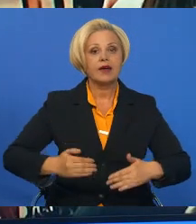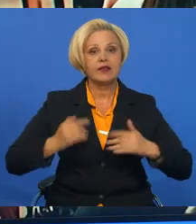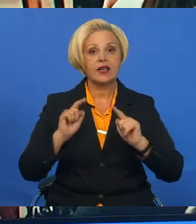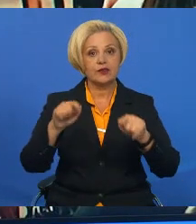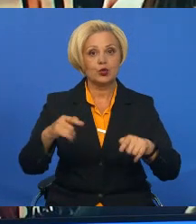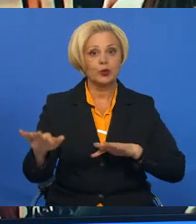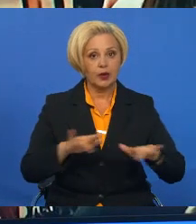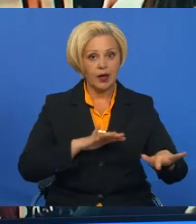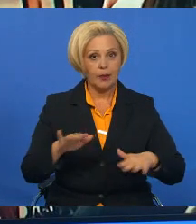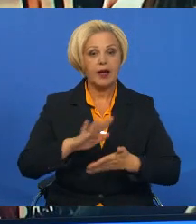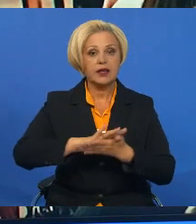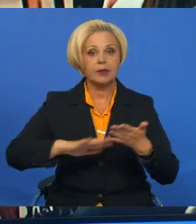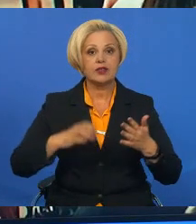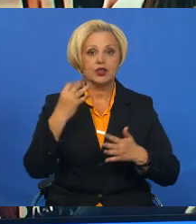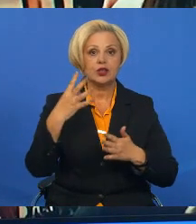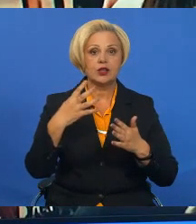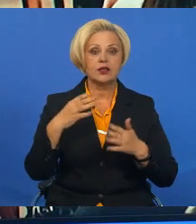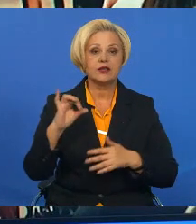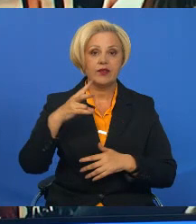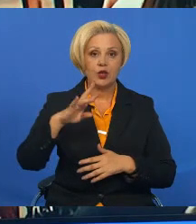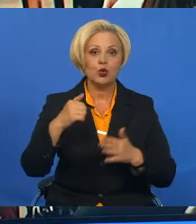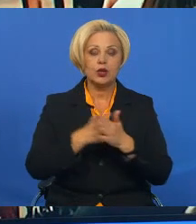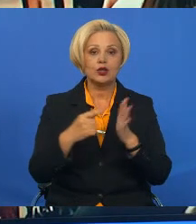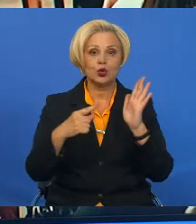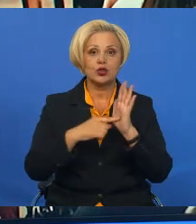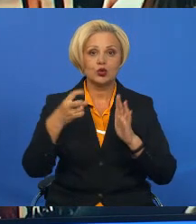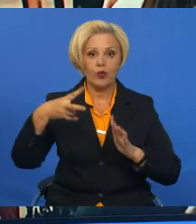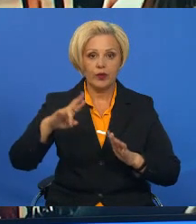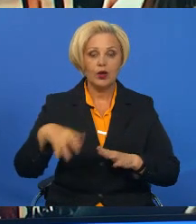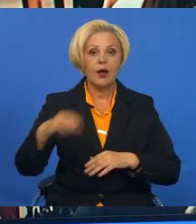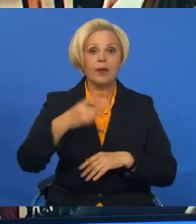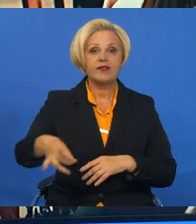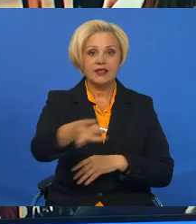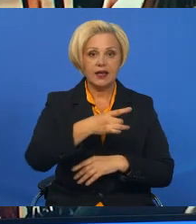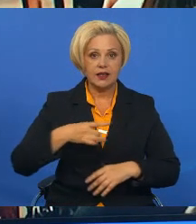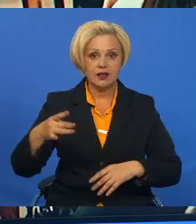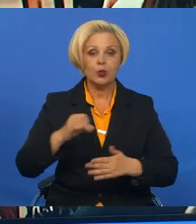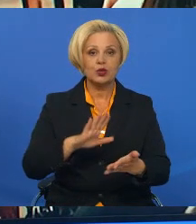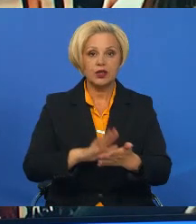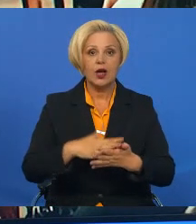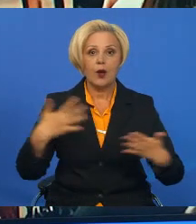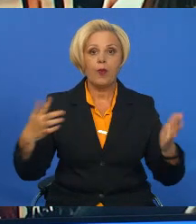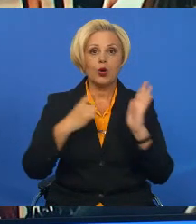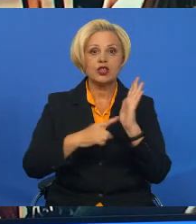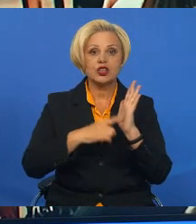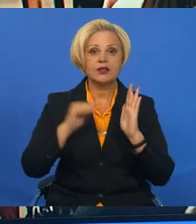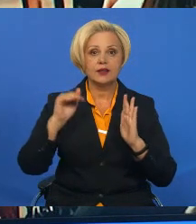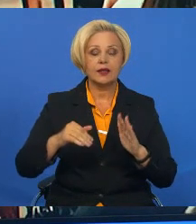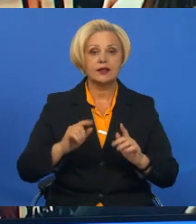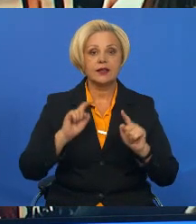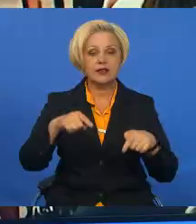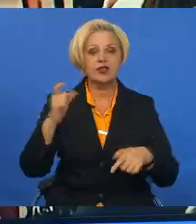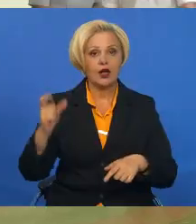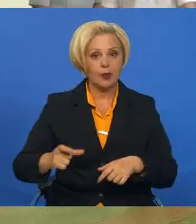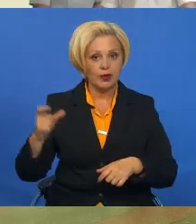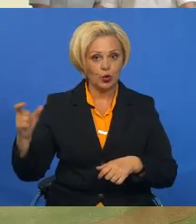уступної кампанії протягнеться з 14 червня по 6 липня. По всій республіці зареєструвалися більш за 60 тисяч